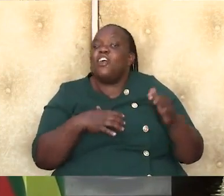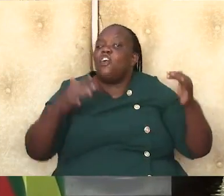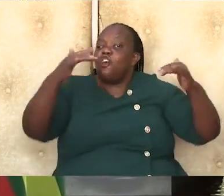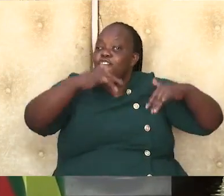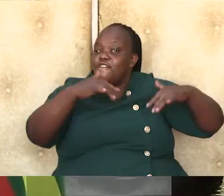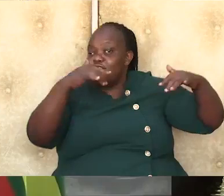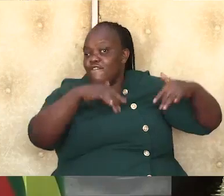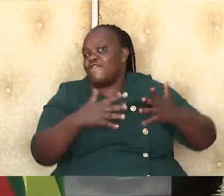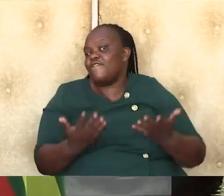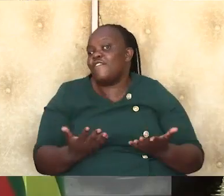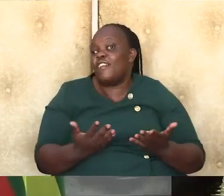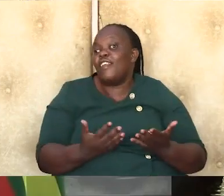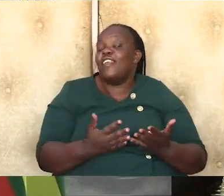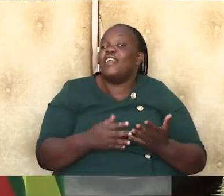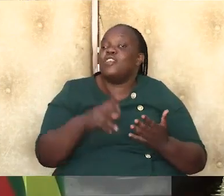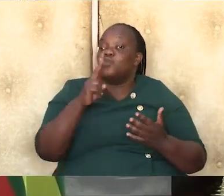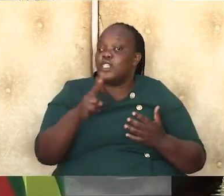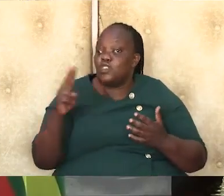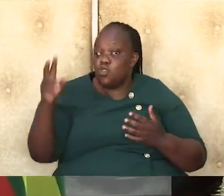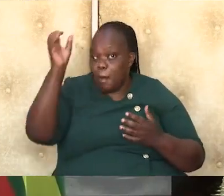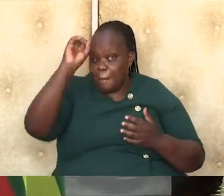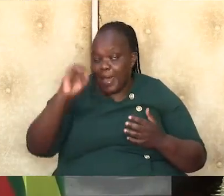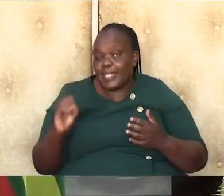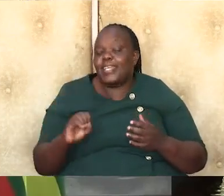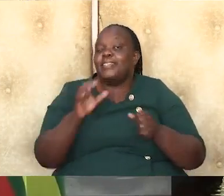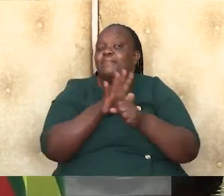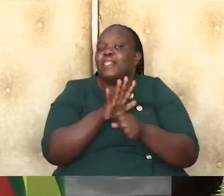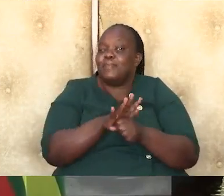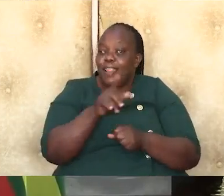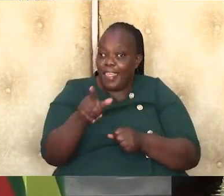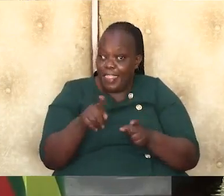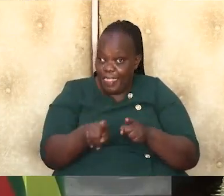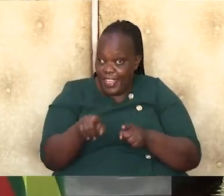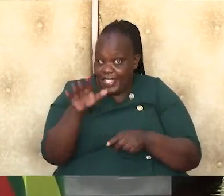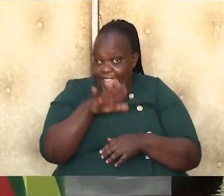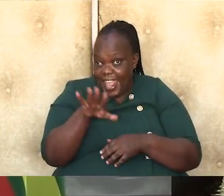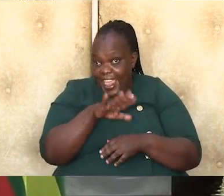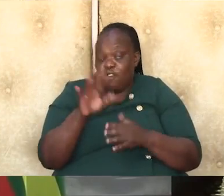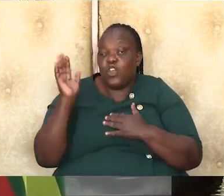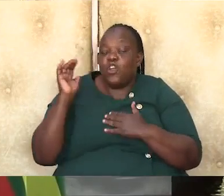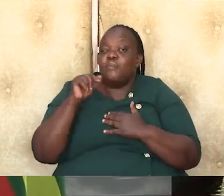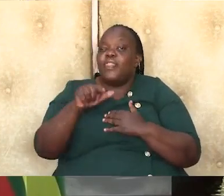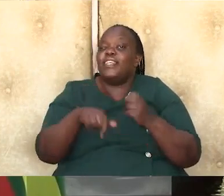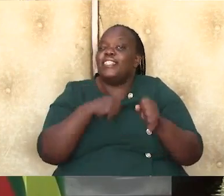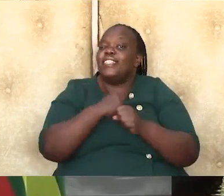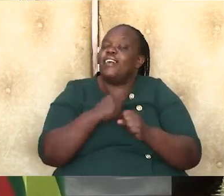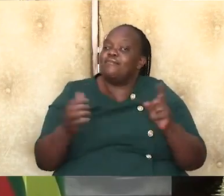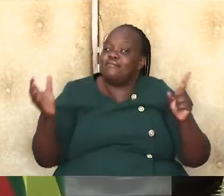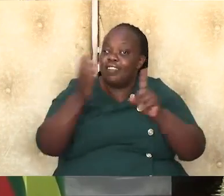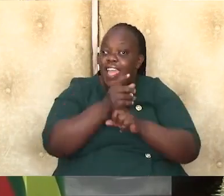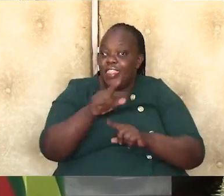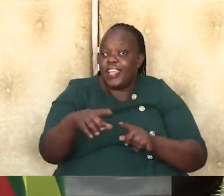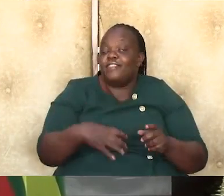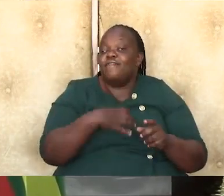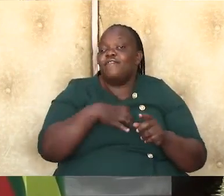conferences, mikutano, asilimia 22 na kadhalika. Kwa hiyo sekta hii tunatumai kwamba mwaka huu tutafikisha watalii kutoka